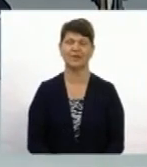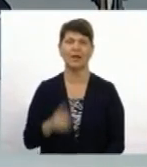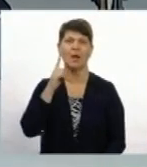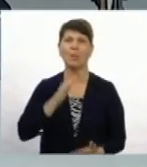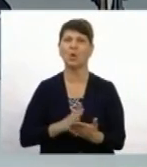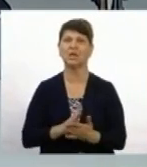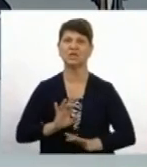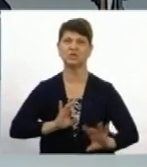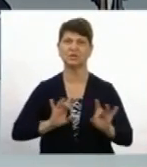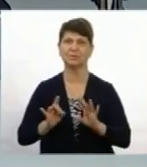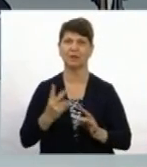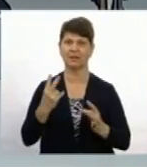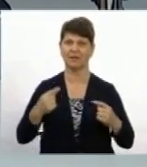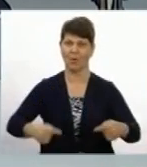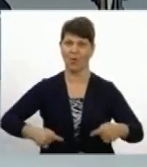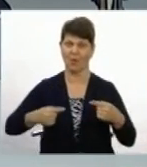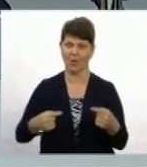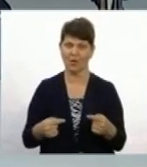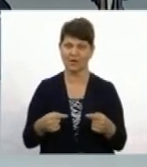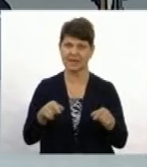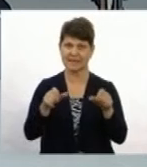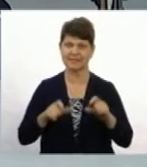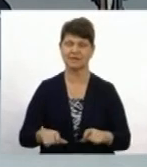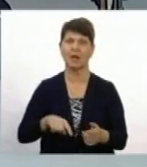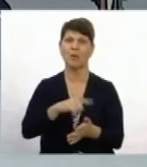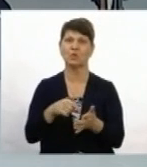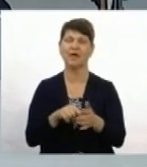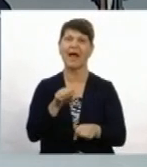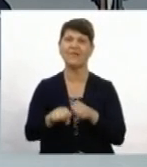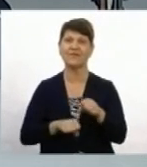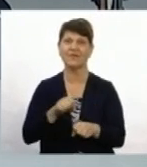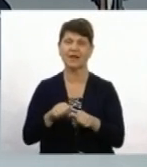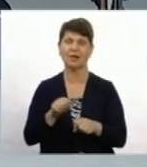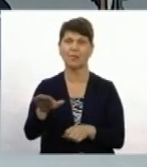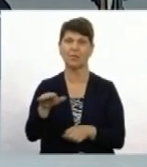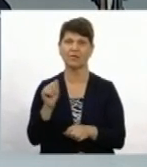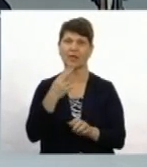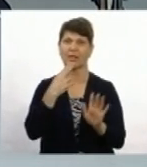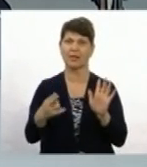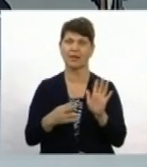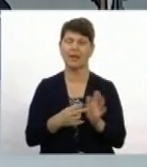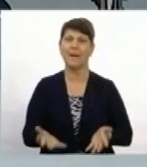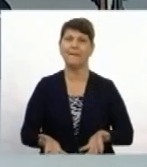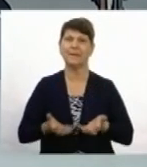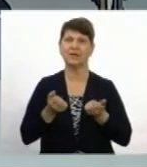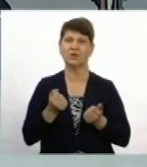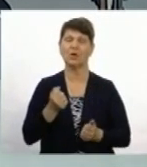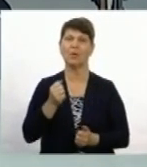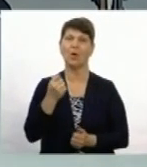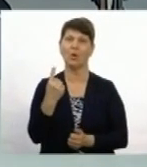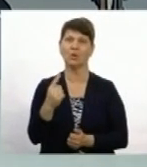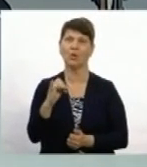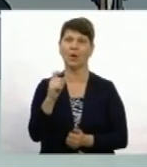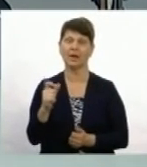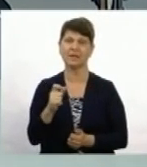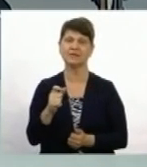Політична реклама на двоколісних у Вінниці. На станціях муніципального велопрокату з'явилися наклейки на підтримку одного з кандидатів у президенти